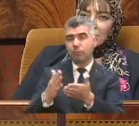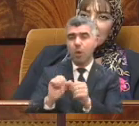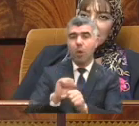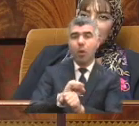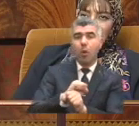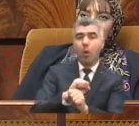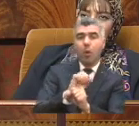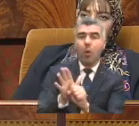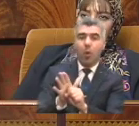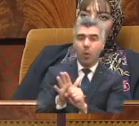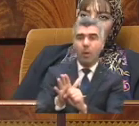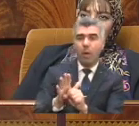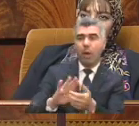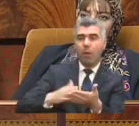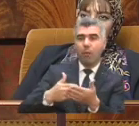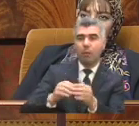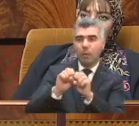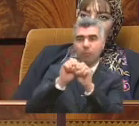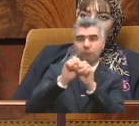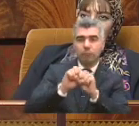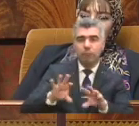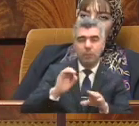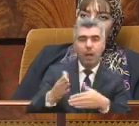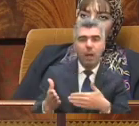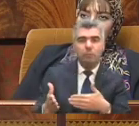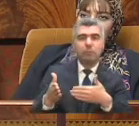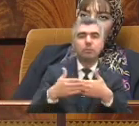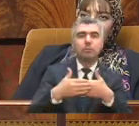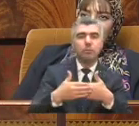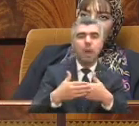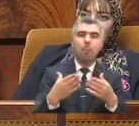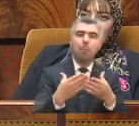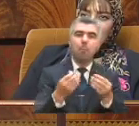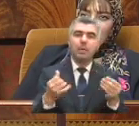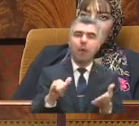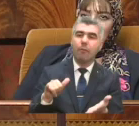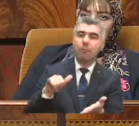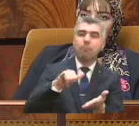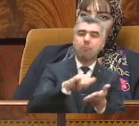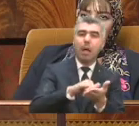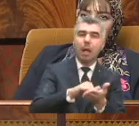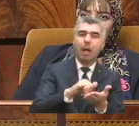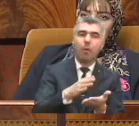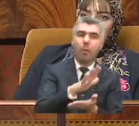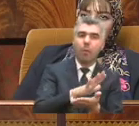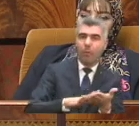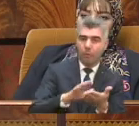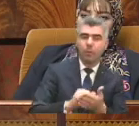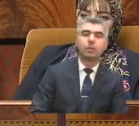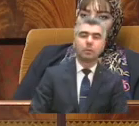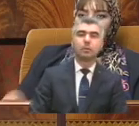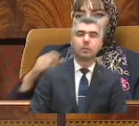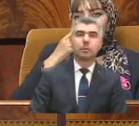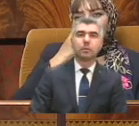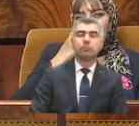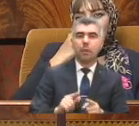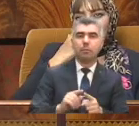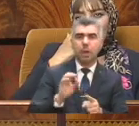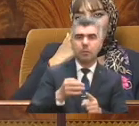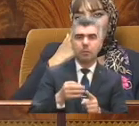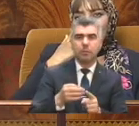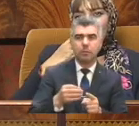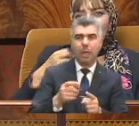اللي عاشتها البلاد تم الإغلاق ديالو بحال واحد المجموعة ديال المطارات، واللي بطبيعة الحال استرجعوا الحركة